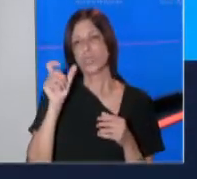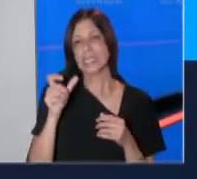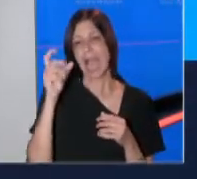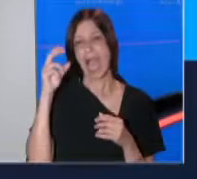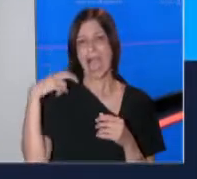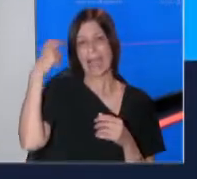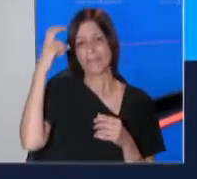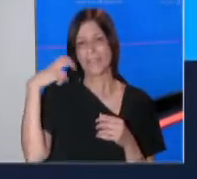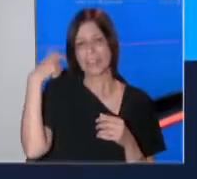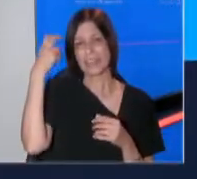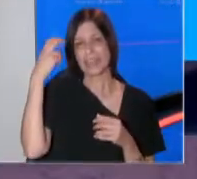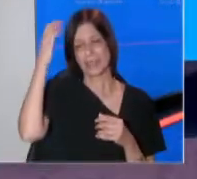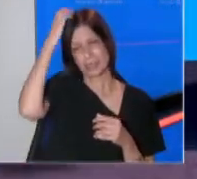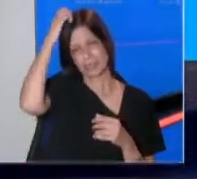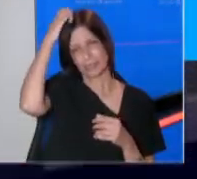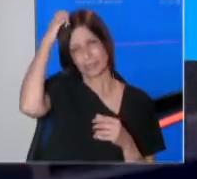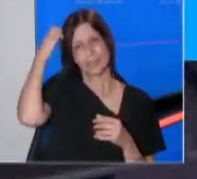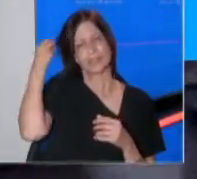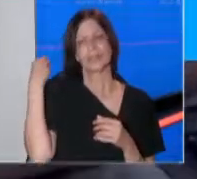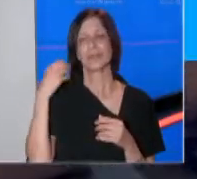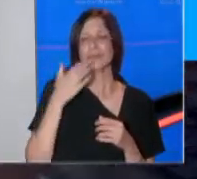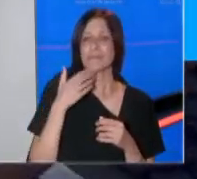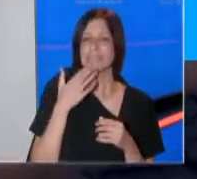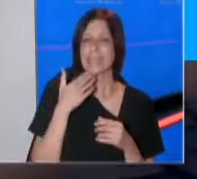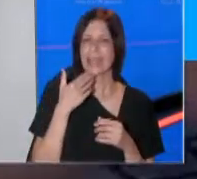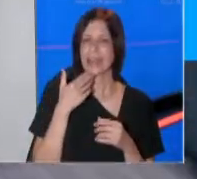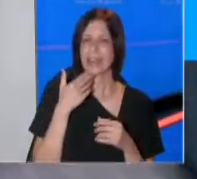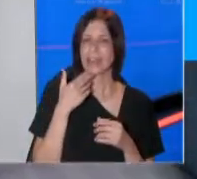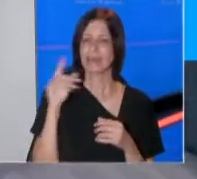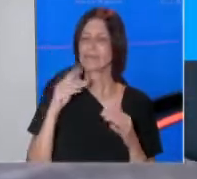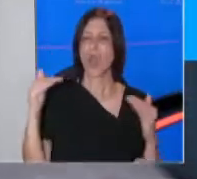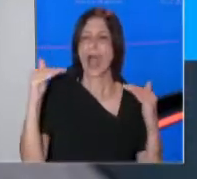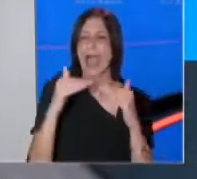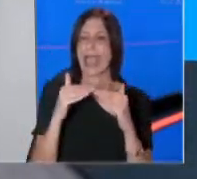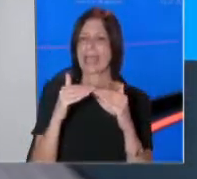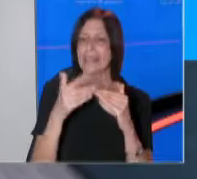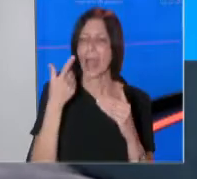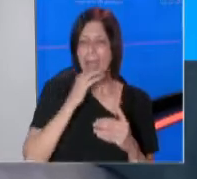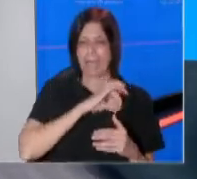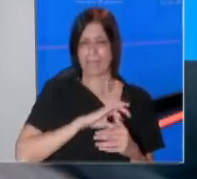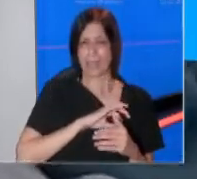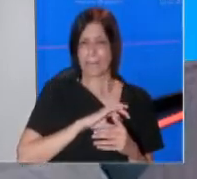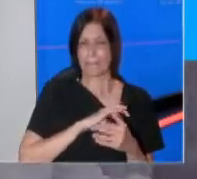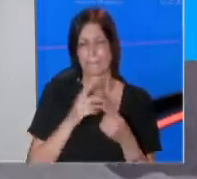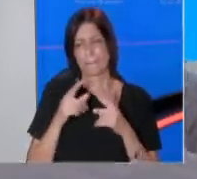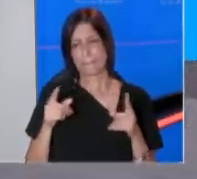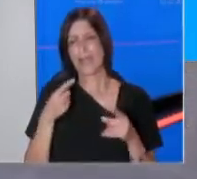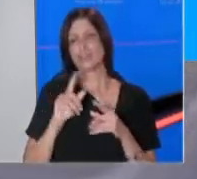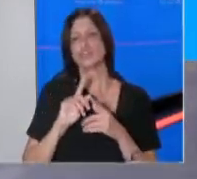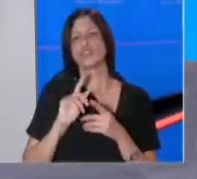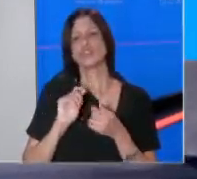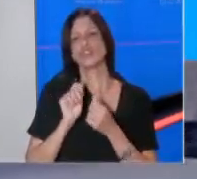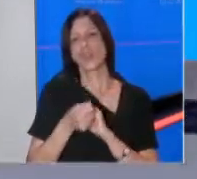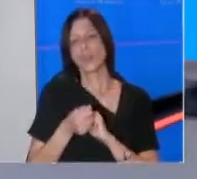הערבית בישראל אינה, כאילו, אינה אחידה מבחינת המאפיינים, השינויים